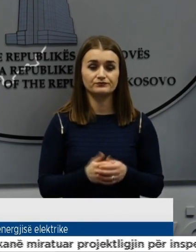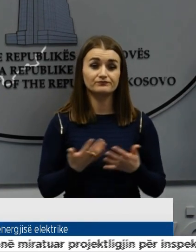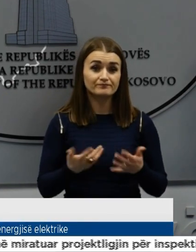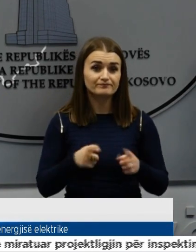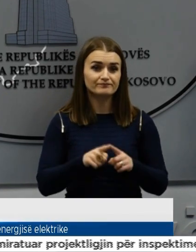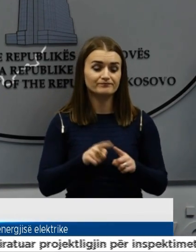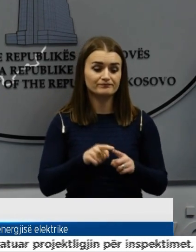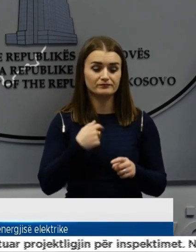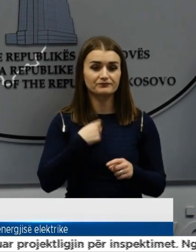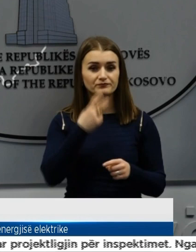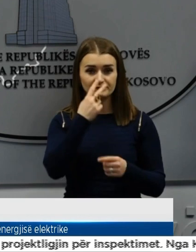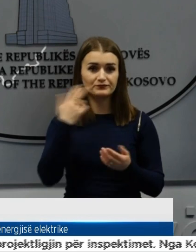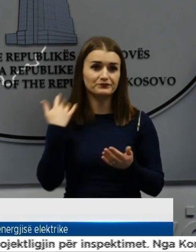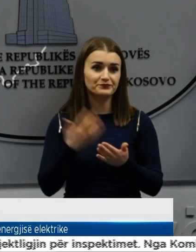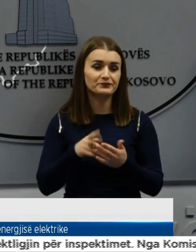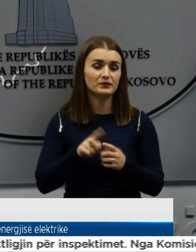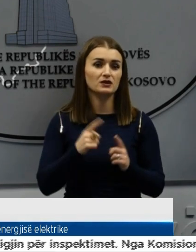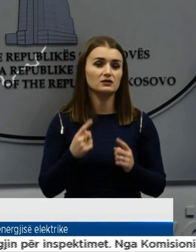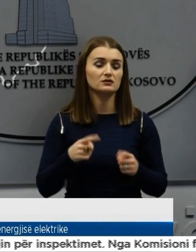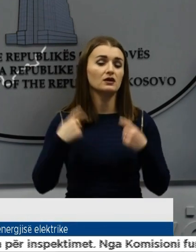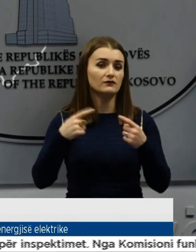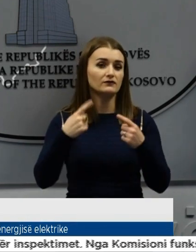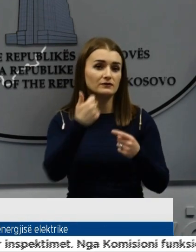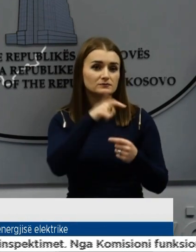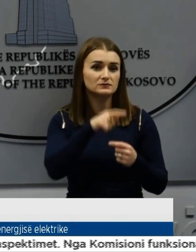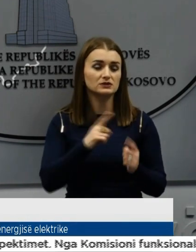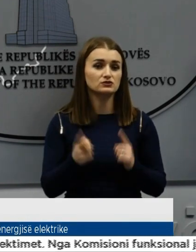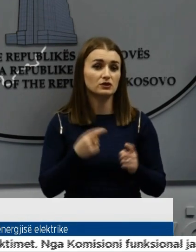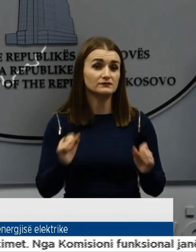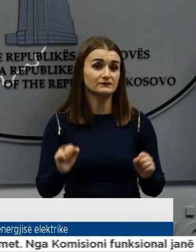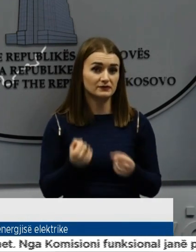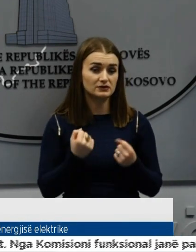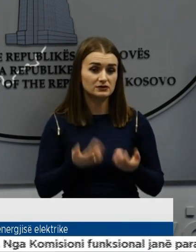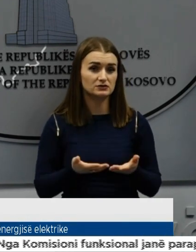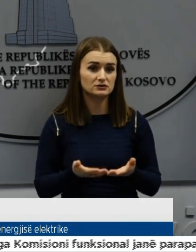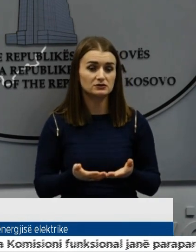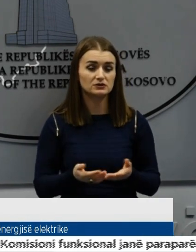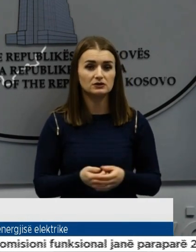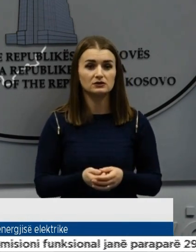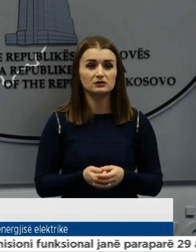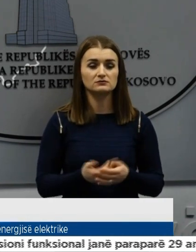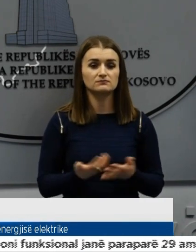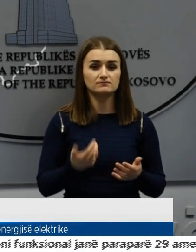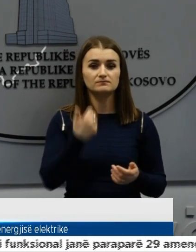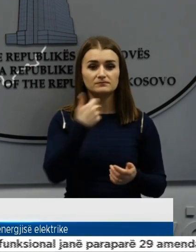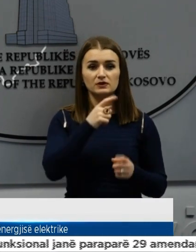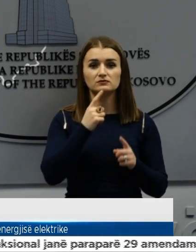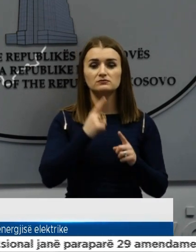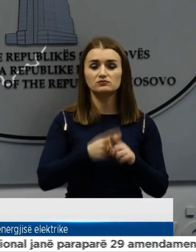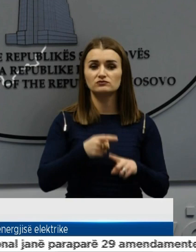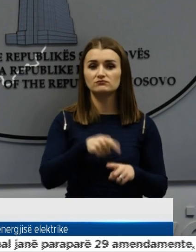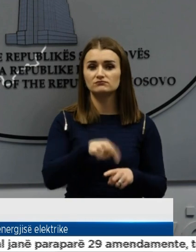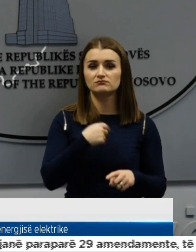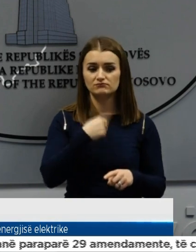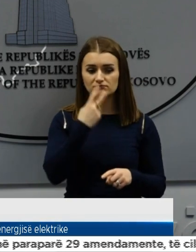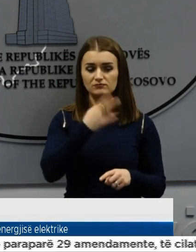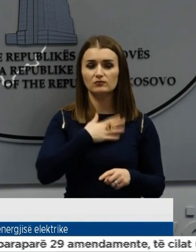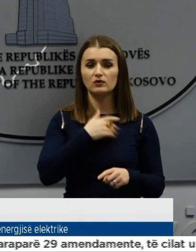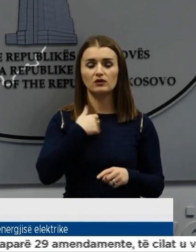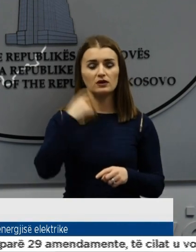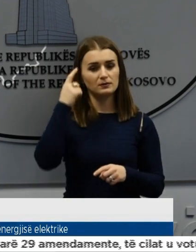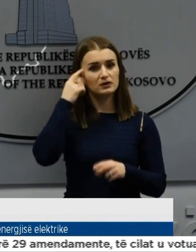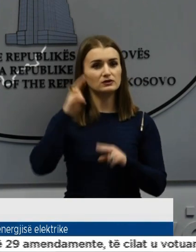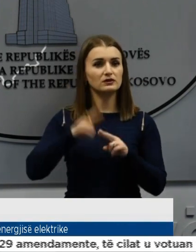muajve novem, e konfirmon që ne kemi pasur të drejt për të dyshuar në ndërtimin e infrastrukturës së